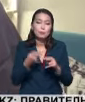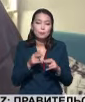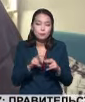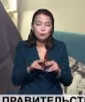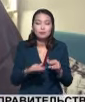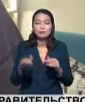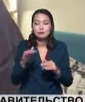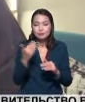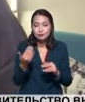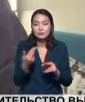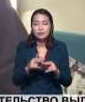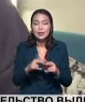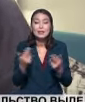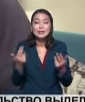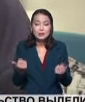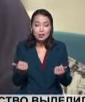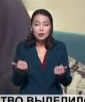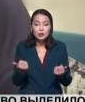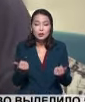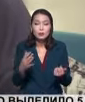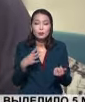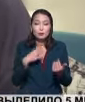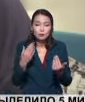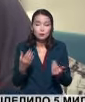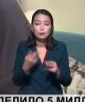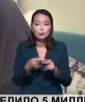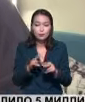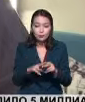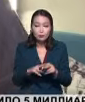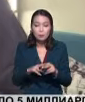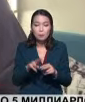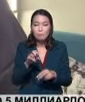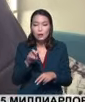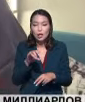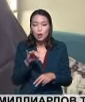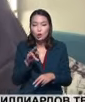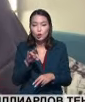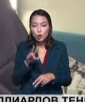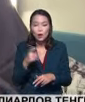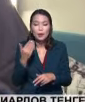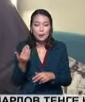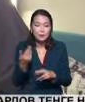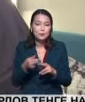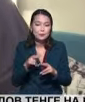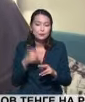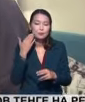геологоразведки, да, тогда, опять же, уже повторюсь, что ходит рядом геология, палеонтология, все это как бы развивалось,